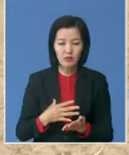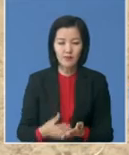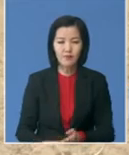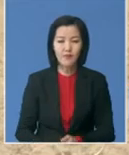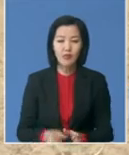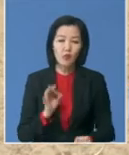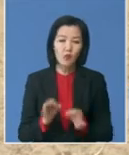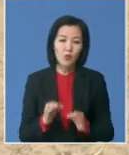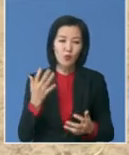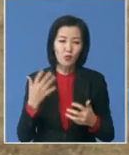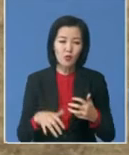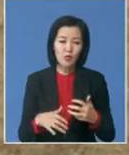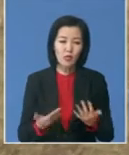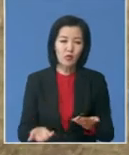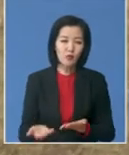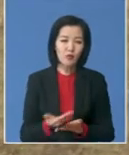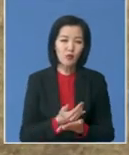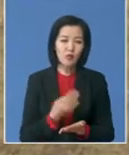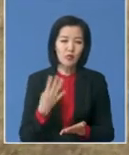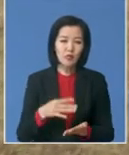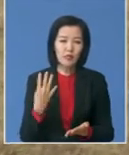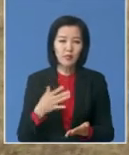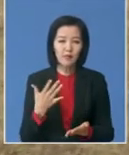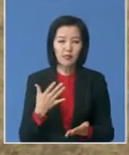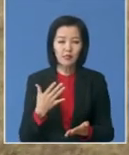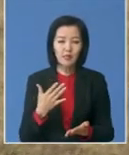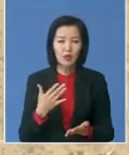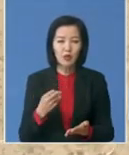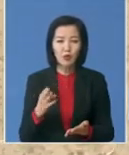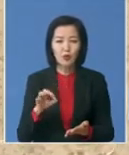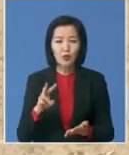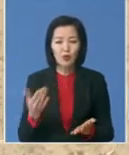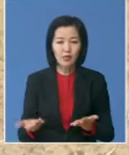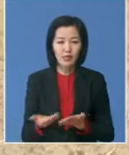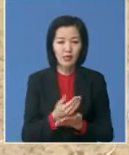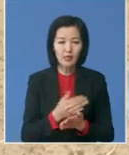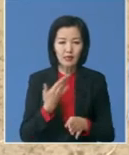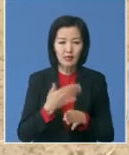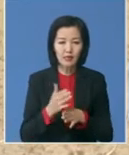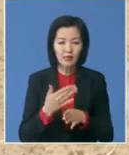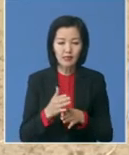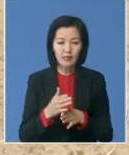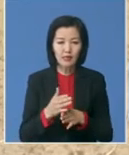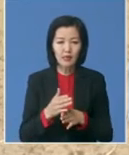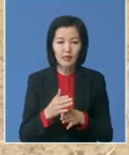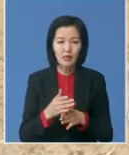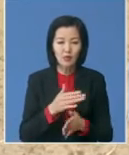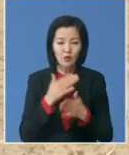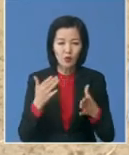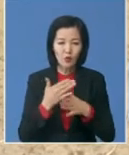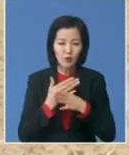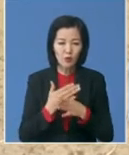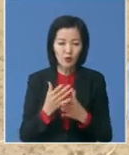40-45 тоннадан алып отырмыз. Несиенің көп көмек тиіп жатыр. Суымызға ақшамыз төлеп жатырмыз. Мына